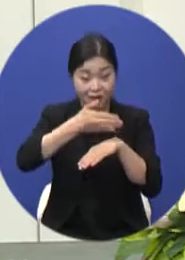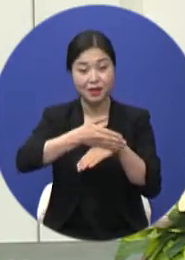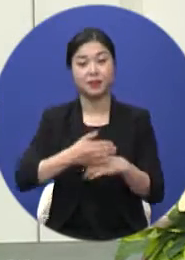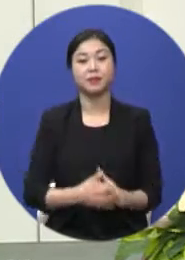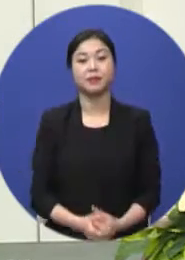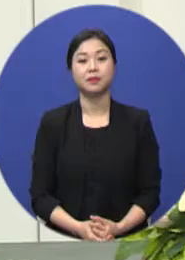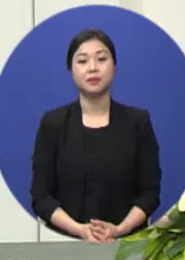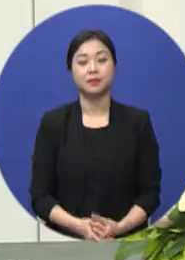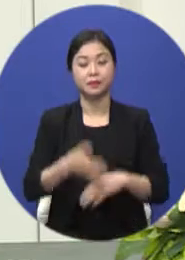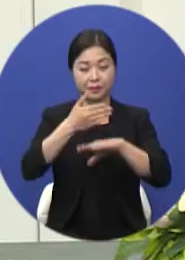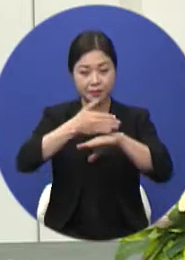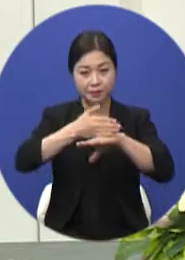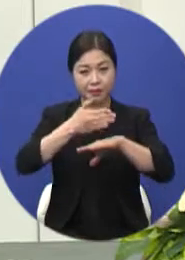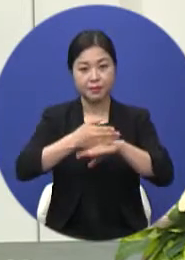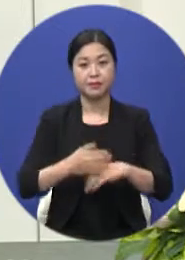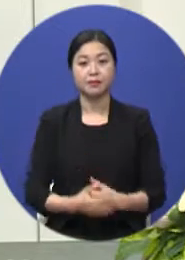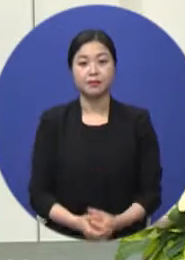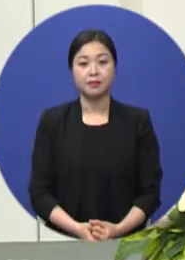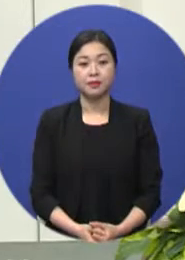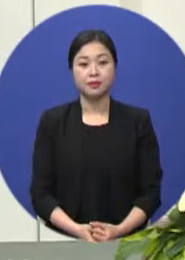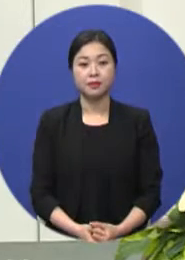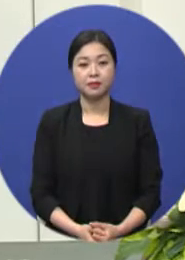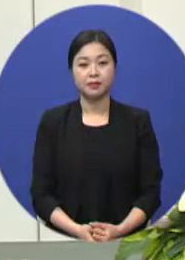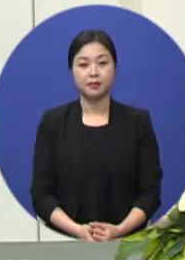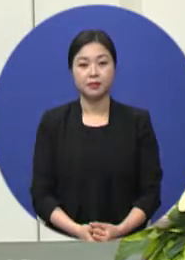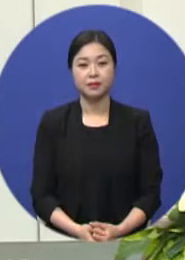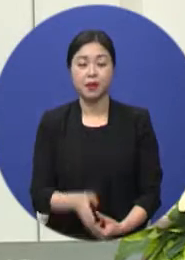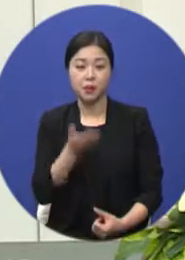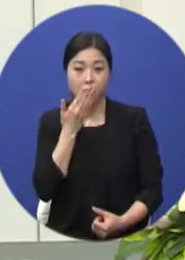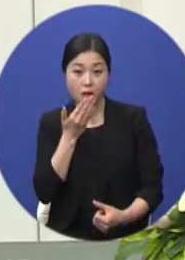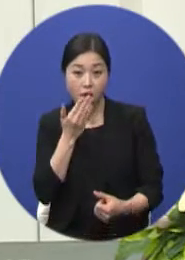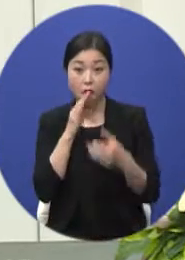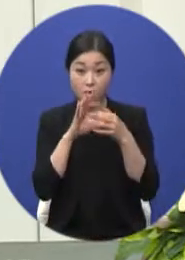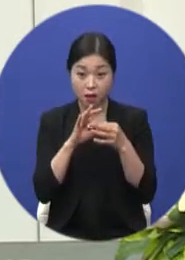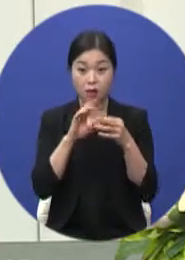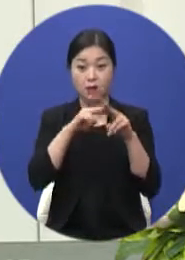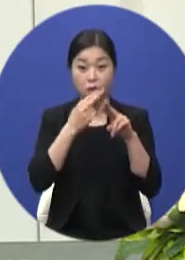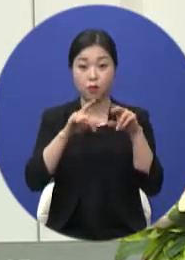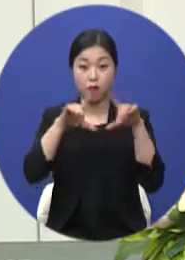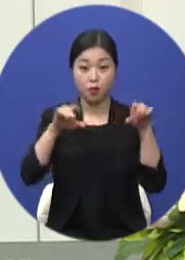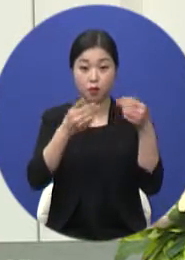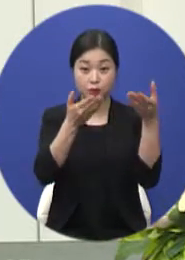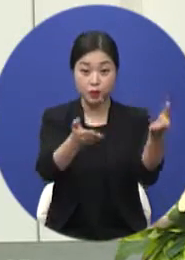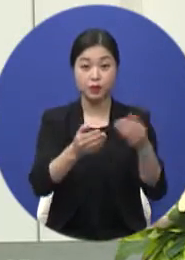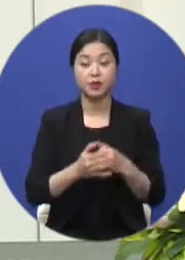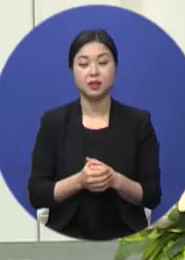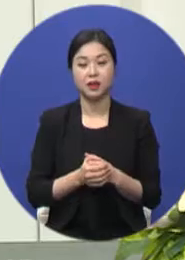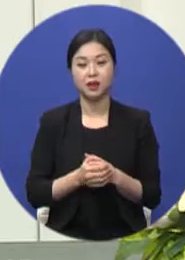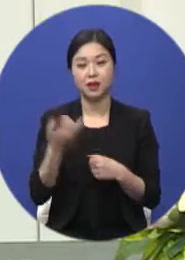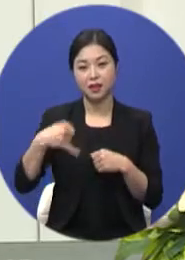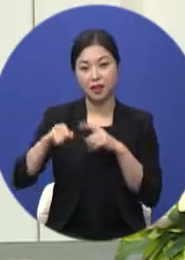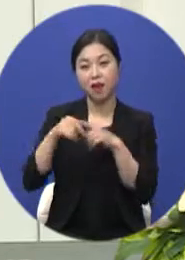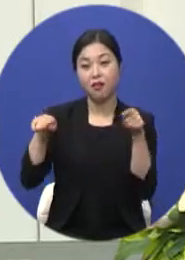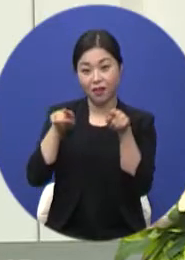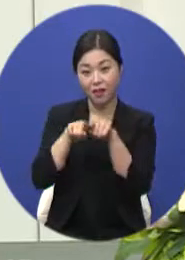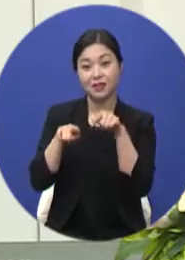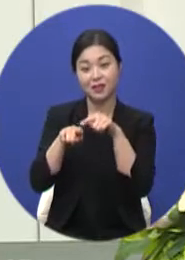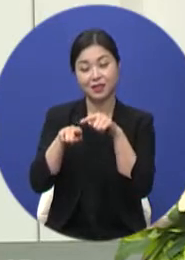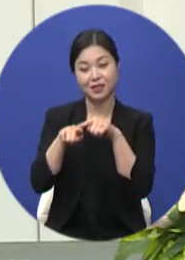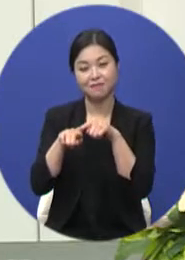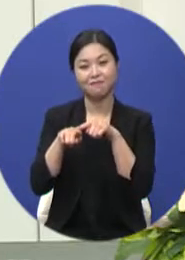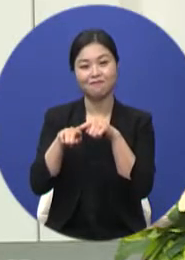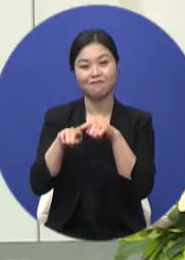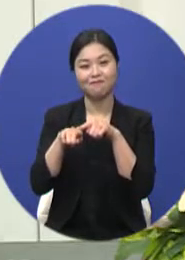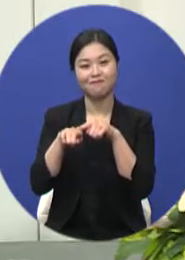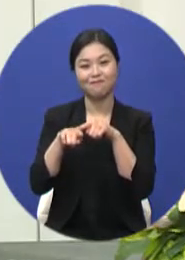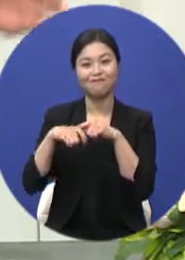마세요. 감사합니다. 네, 외식 예, 상품권 드릴 테니까 같이 저 따님하고 나들이도 한번 해보시고, 이게